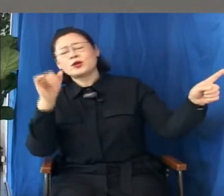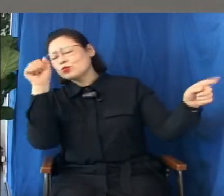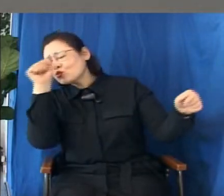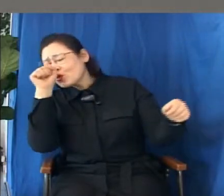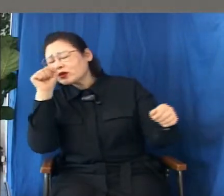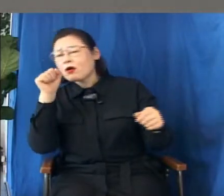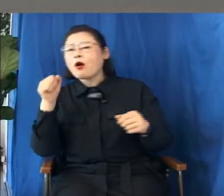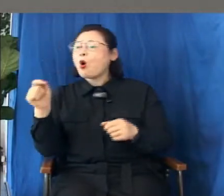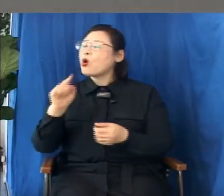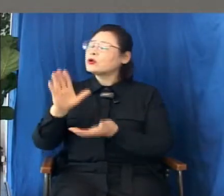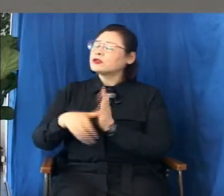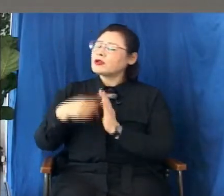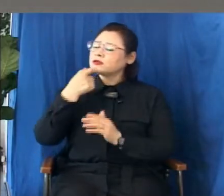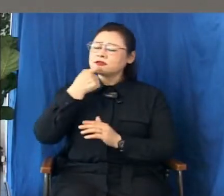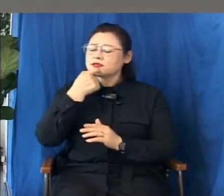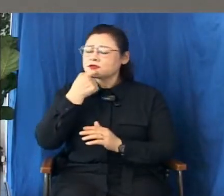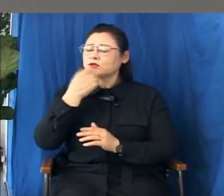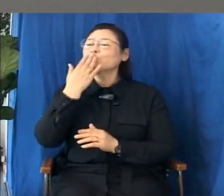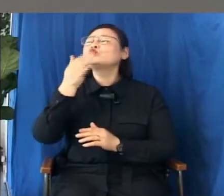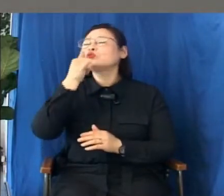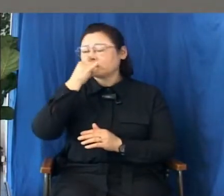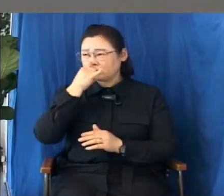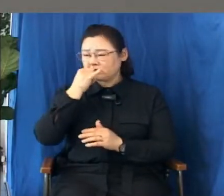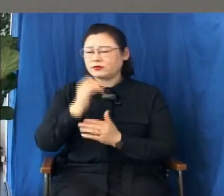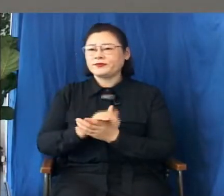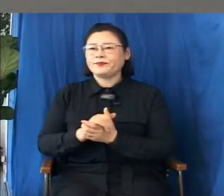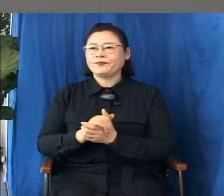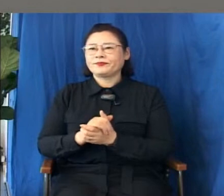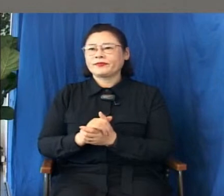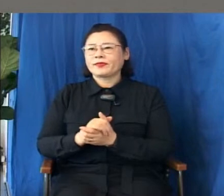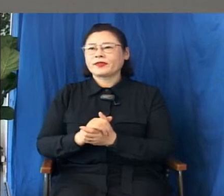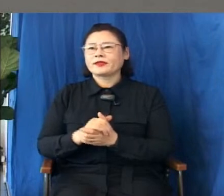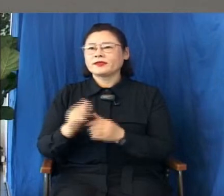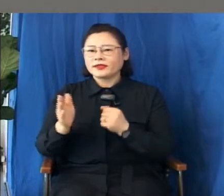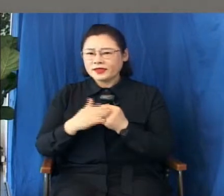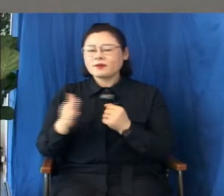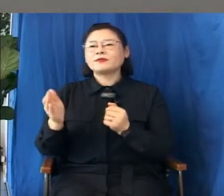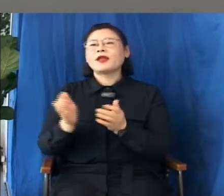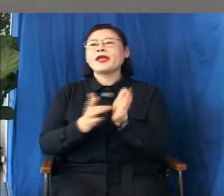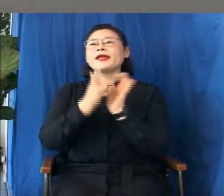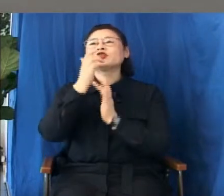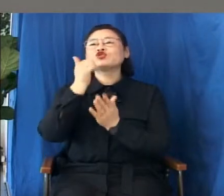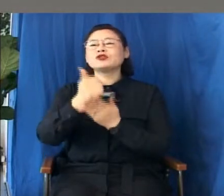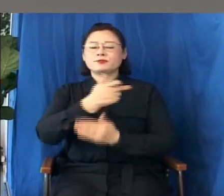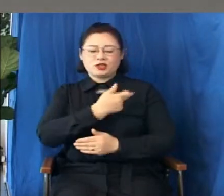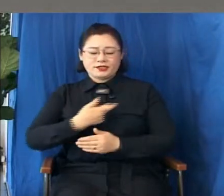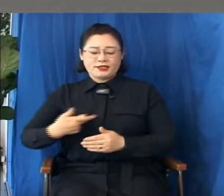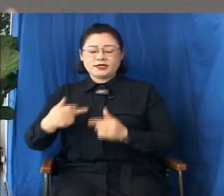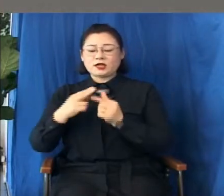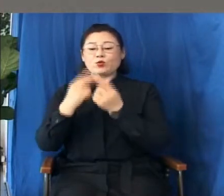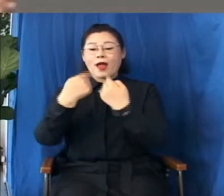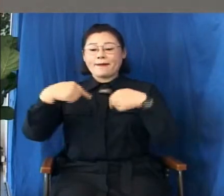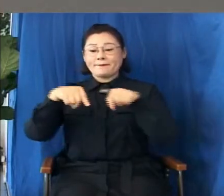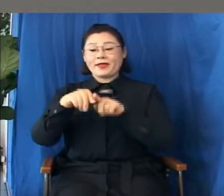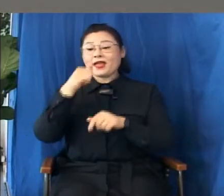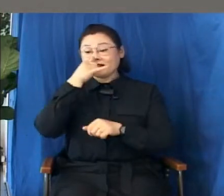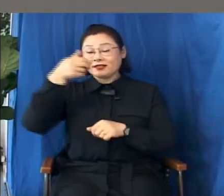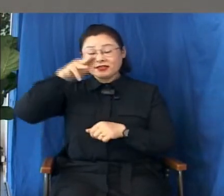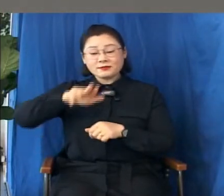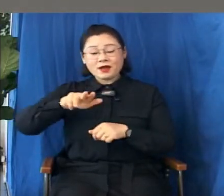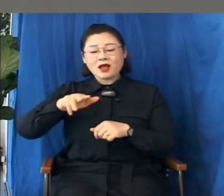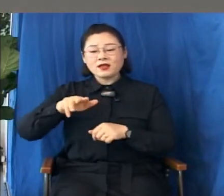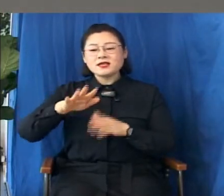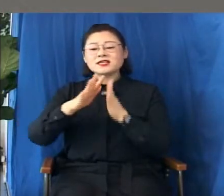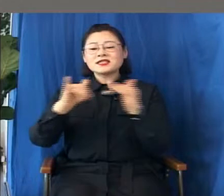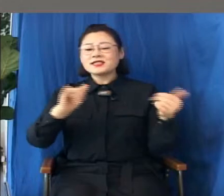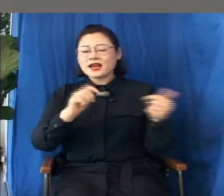것이죠. 좋았는데 더 좋은 사람이 나타나기도 하고. 그래서 예수님은 제자들과 함께 있었지만 그들을 의탁하지 않았다